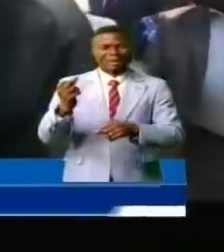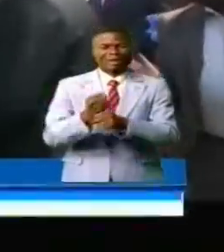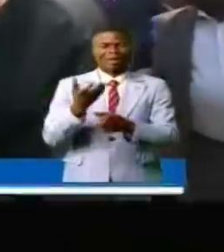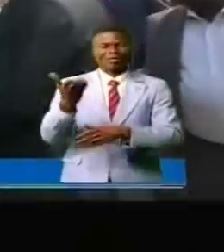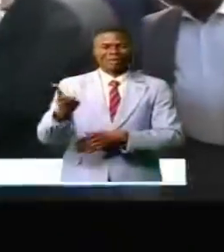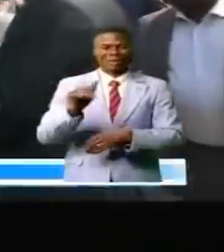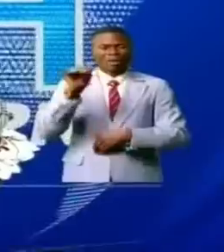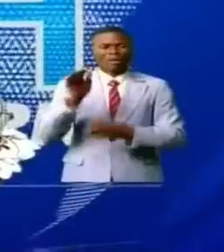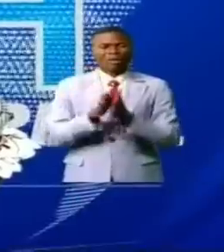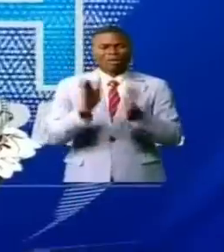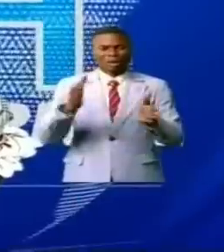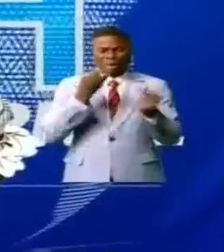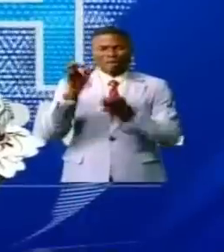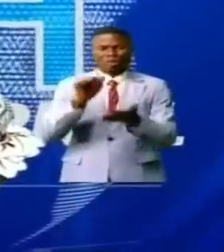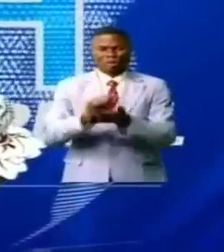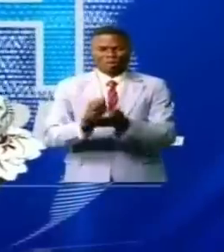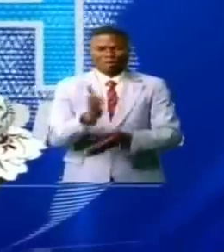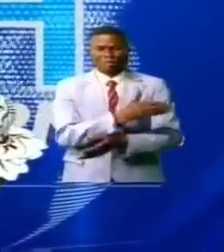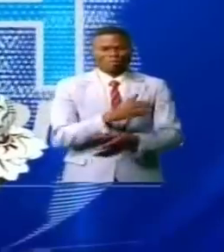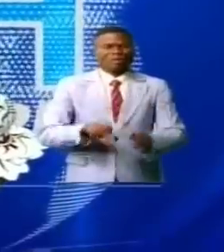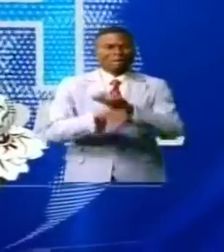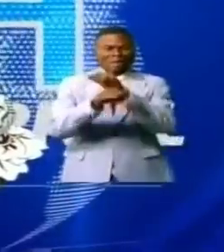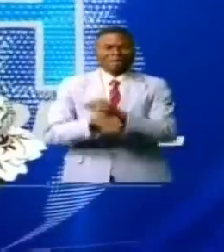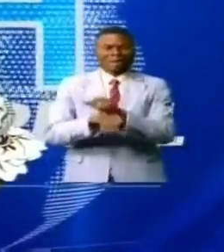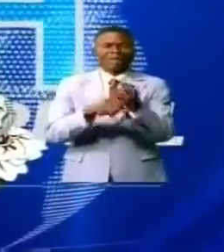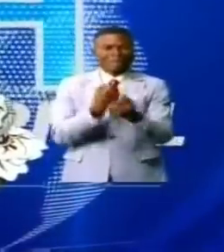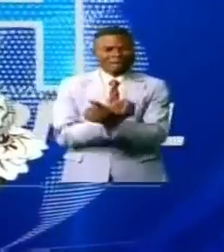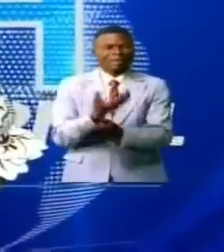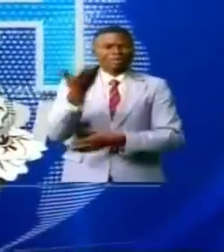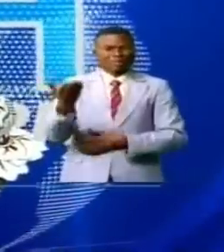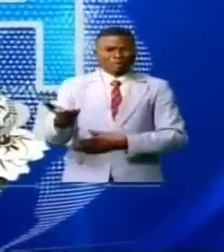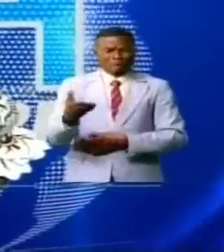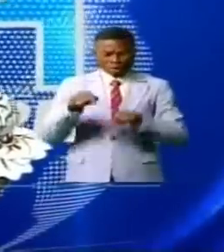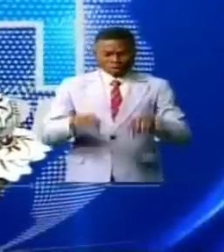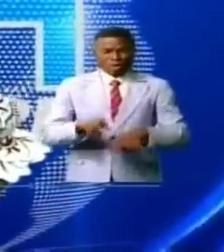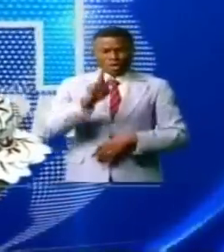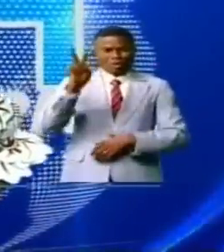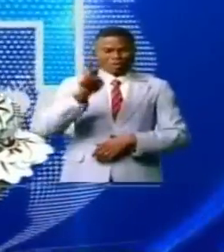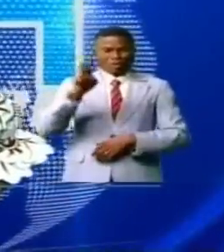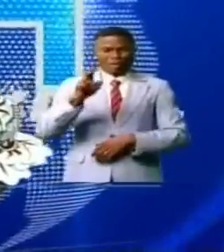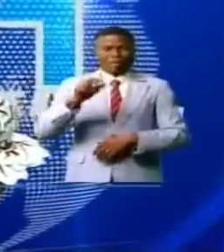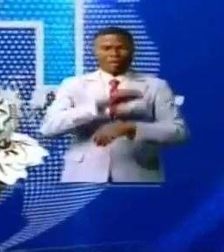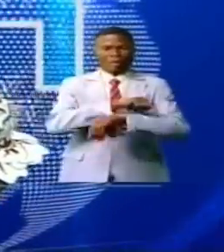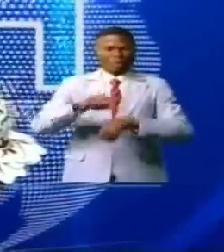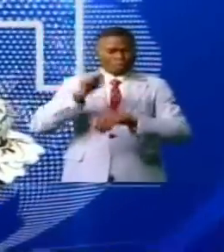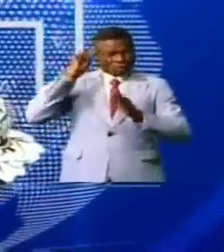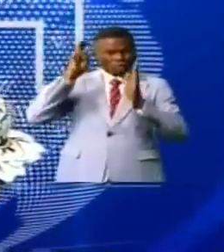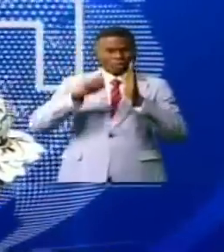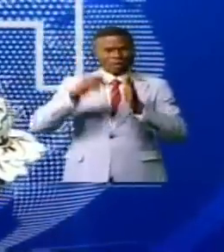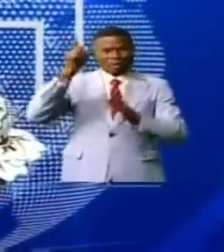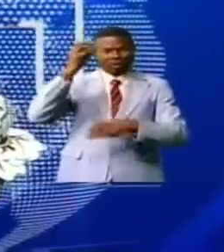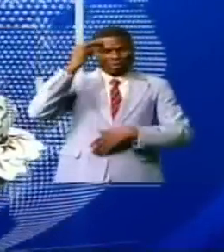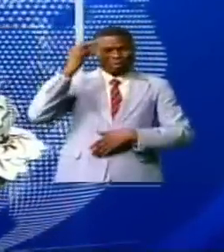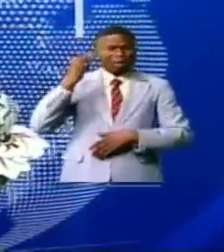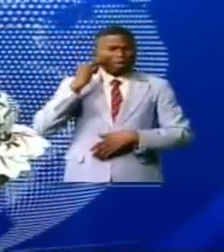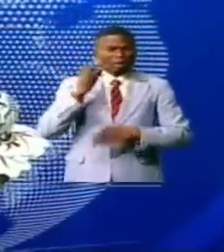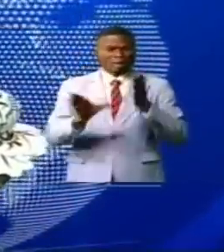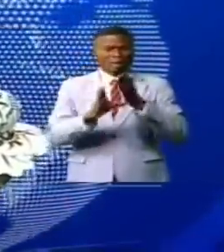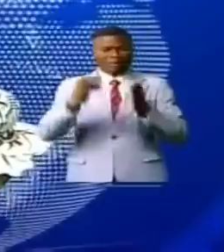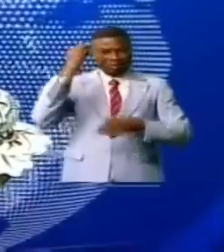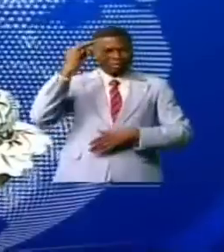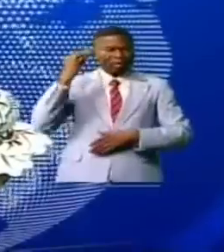directeur général. Et la tradition a été respectée ce vendredi au gouvernement. Premier ministre,